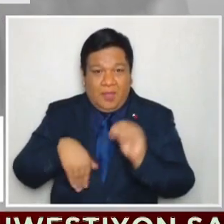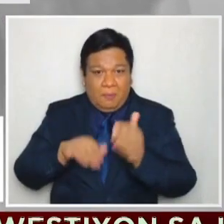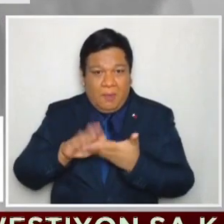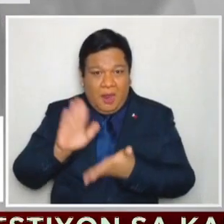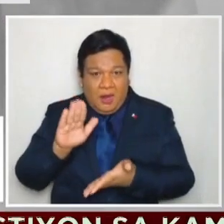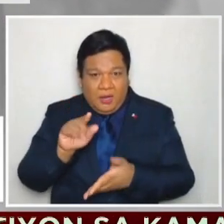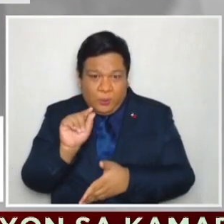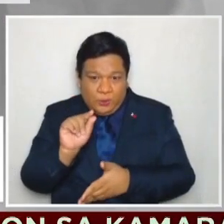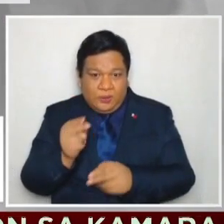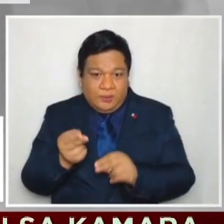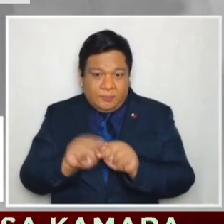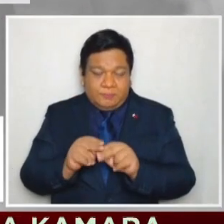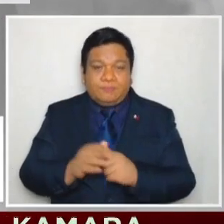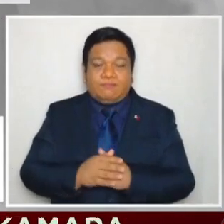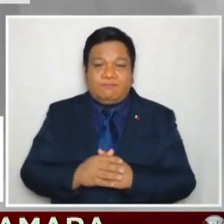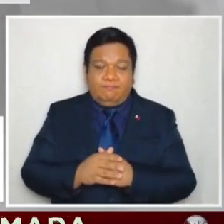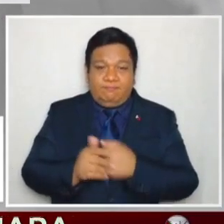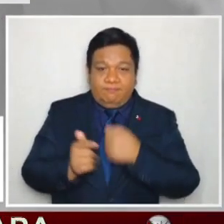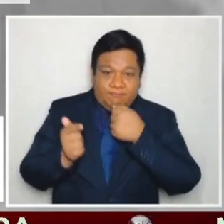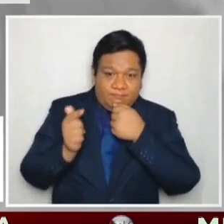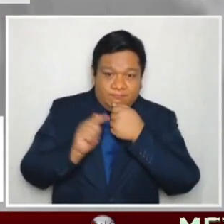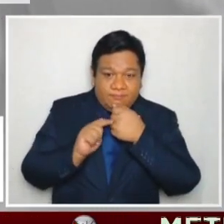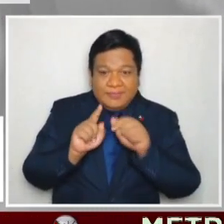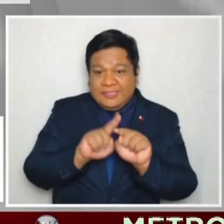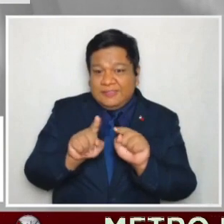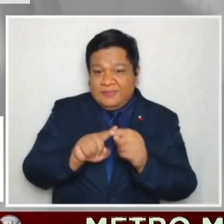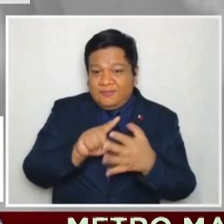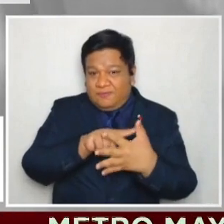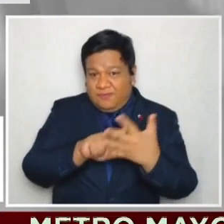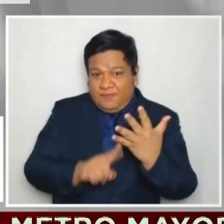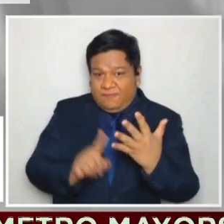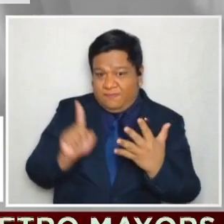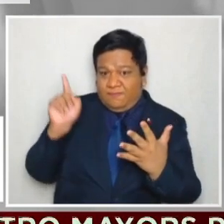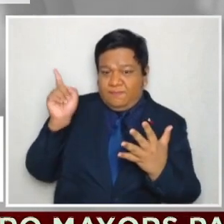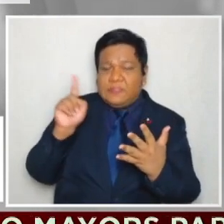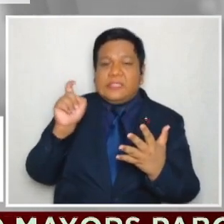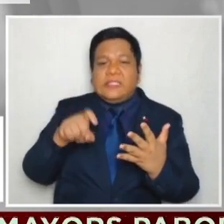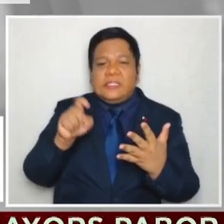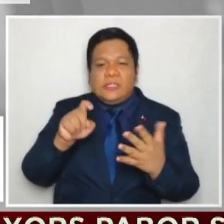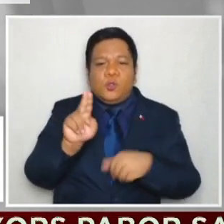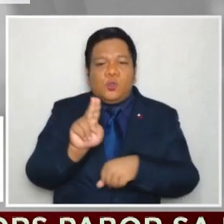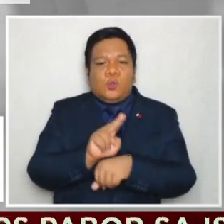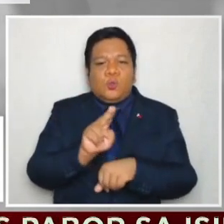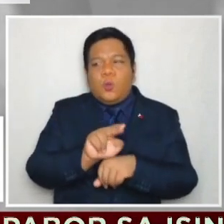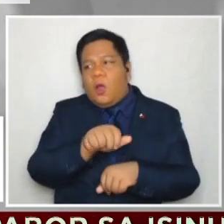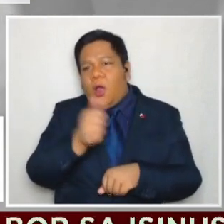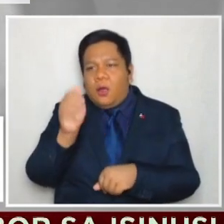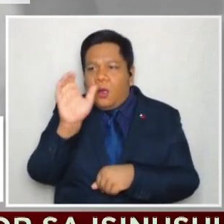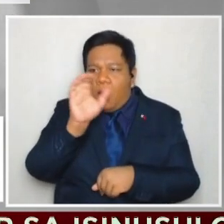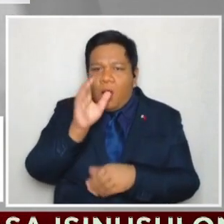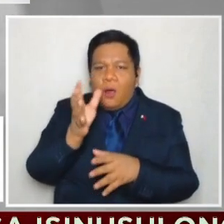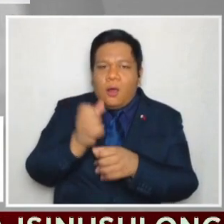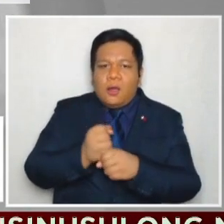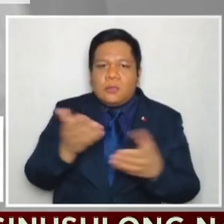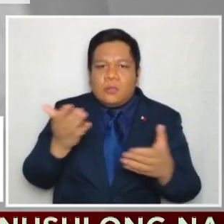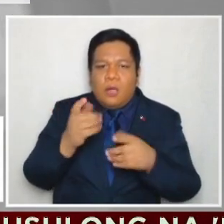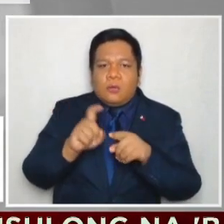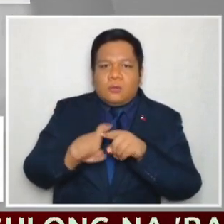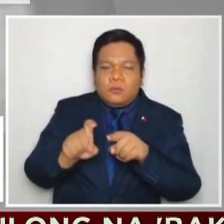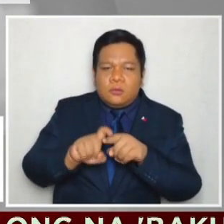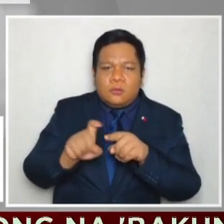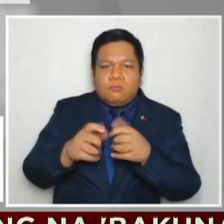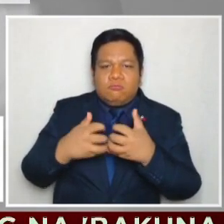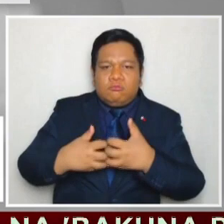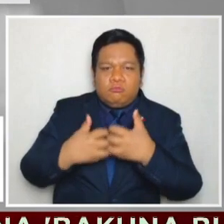malalaking plantang sinusuplayan ng natural gas galing Malampaya ang kailangang gumamit ng ibang fuel at gumana para hindi